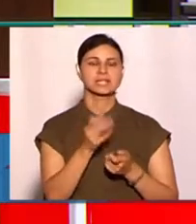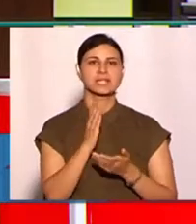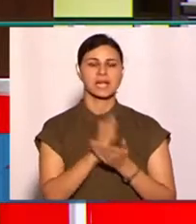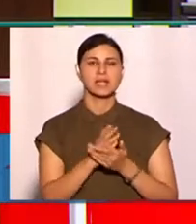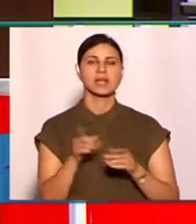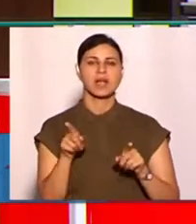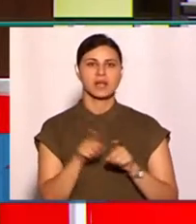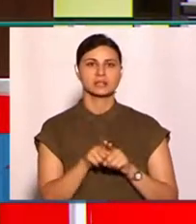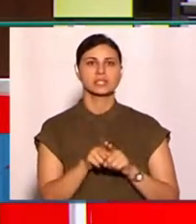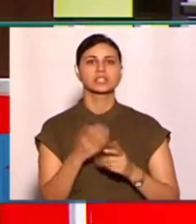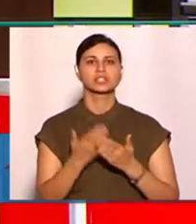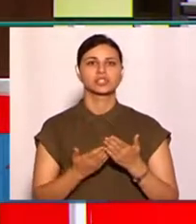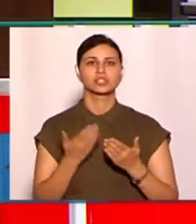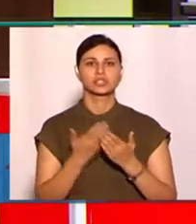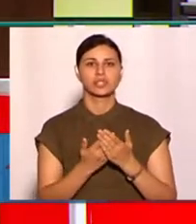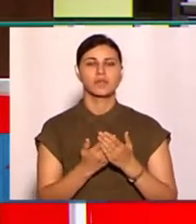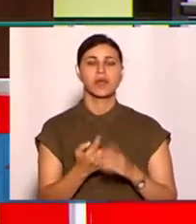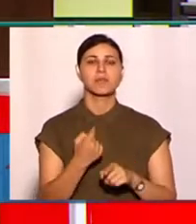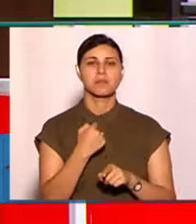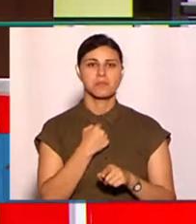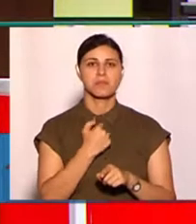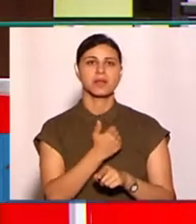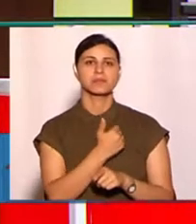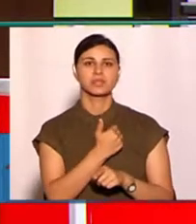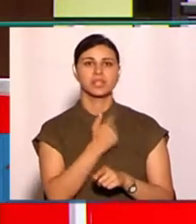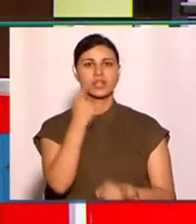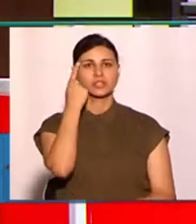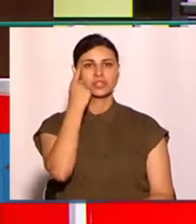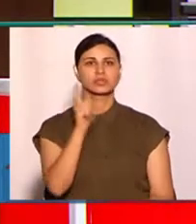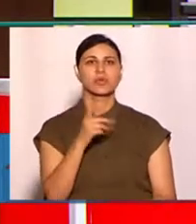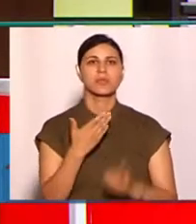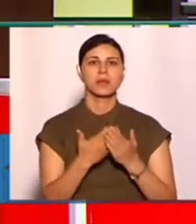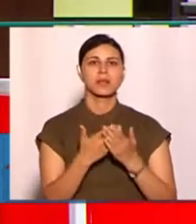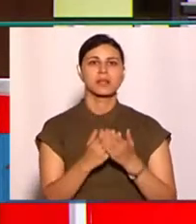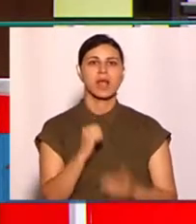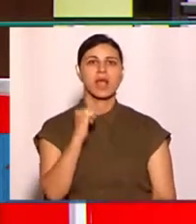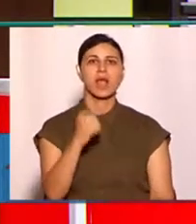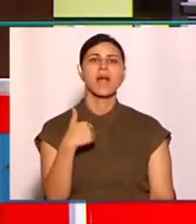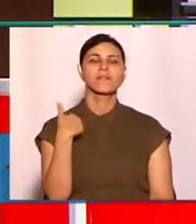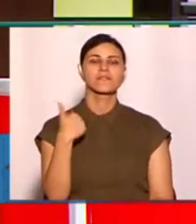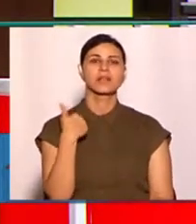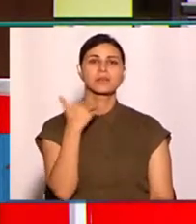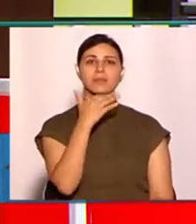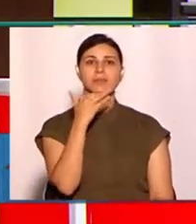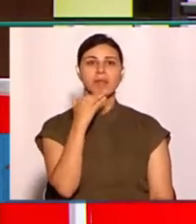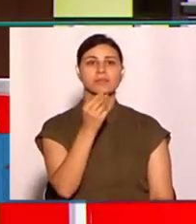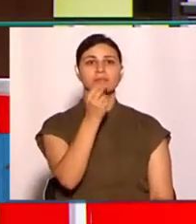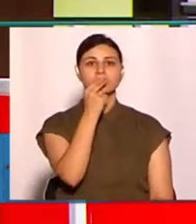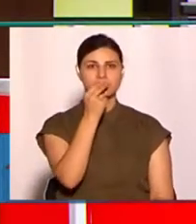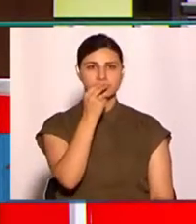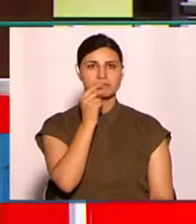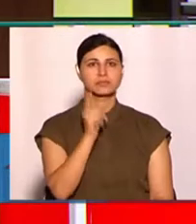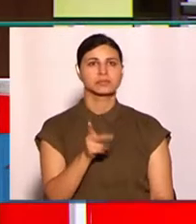ასეთი რეკომენდაცია. მე მინდა შეგახსენოთ, რომ მაგალითად ავიტამინით დატვირთვა აძლიერებს